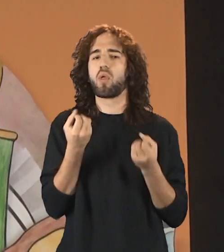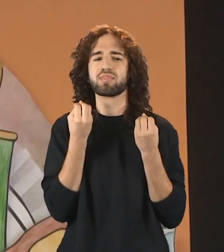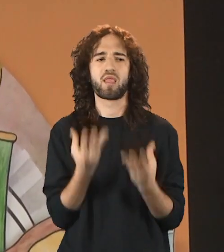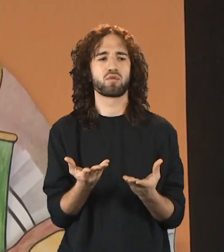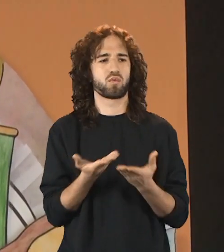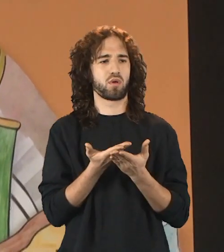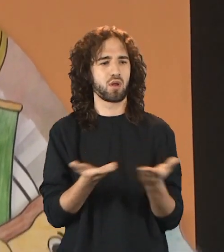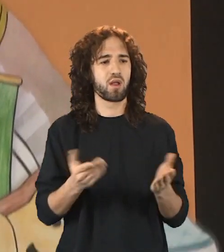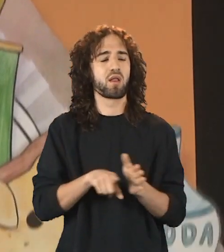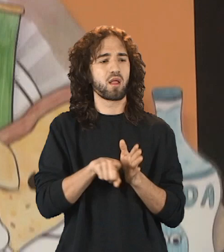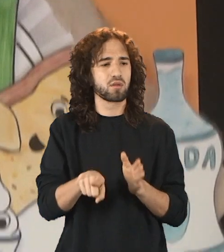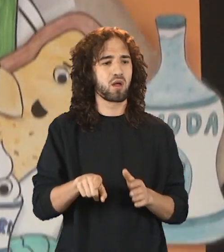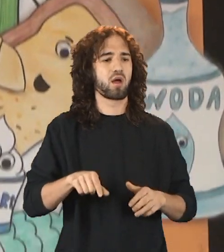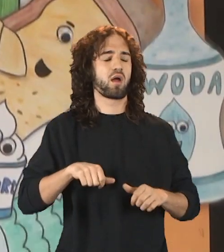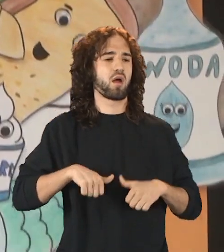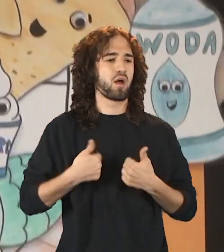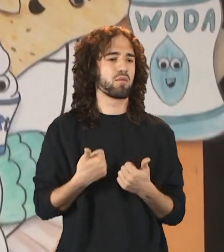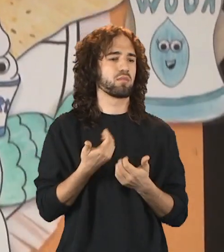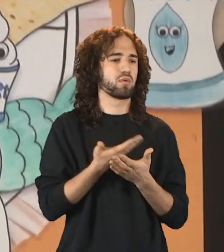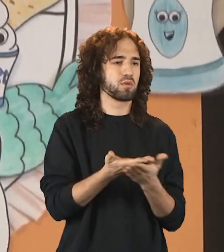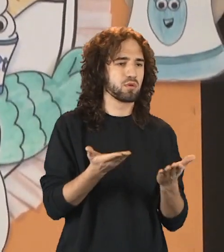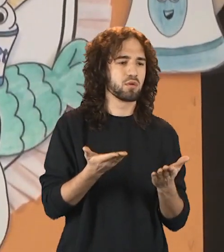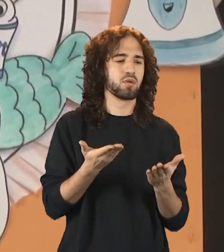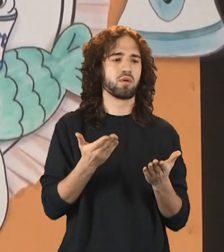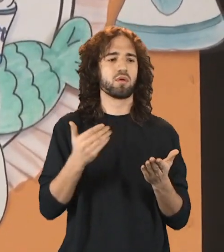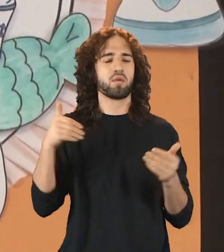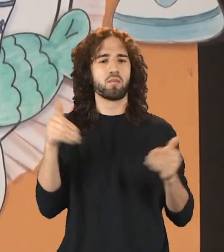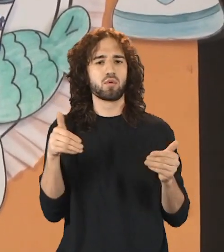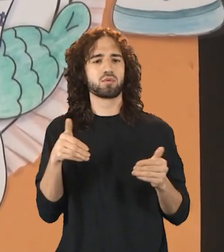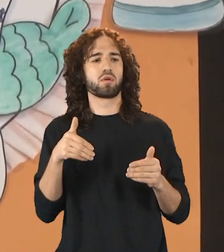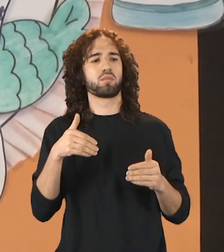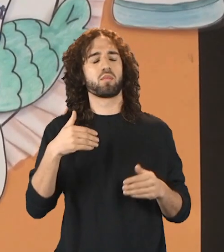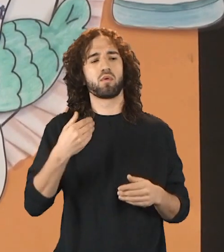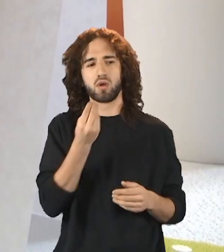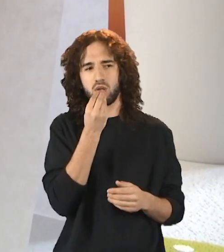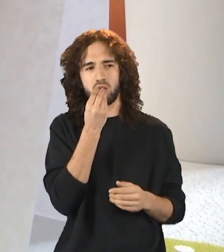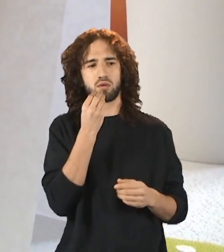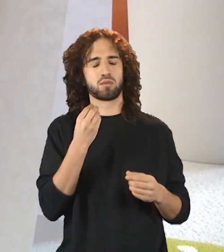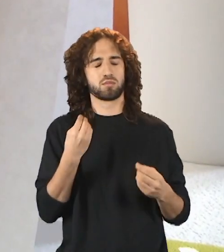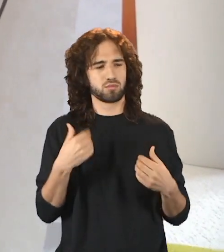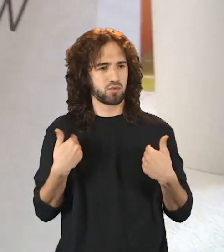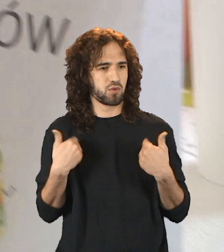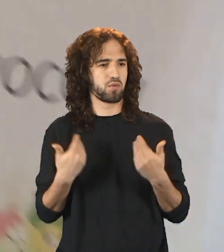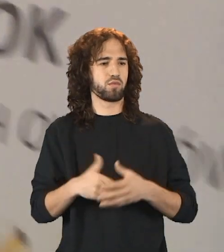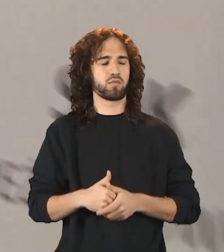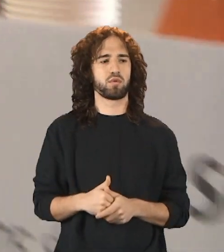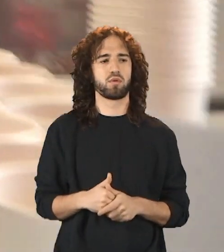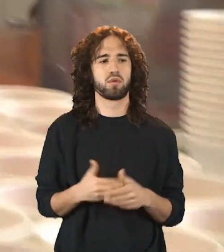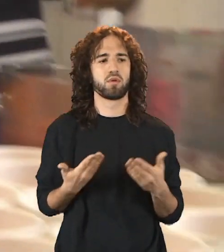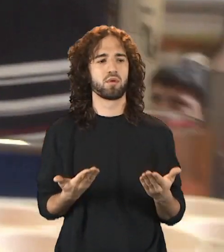pewno, żeby trochę odejść od słodyczy, a pokazać też dzieciakom, że można sobie zrobić